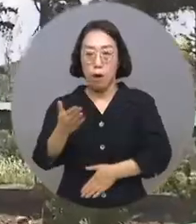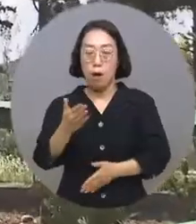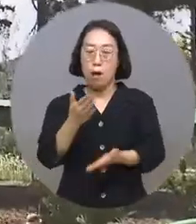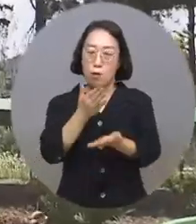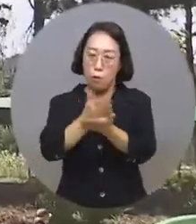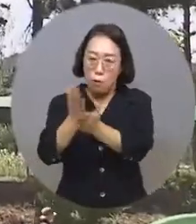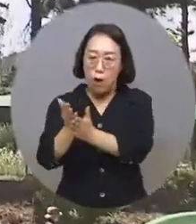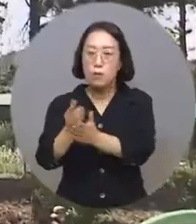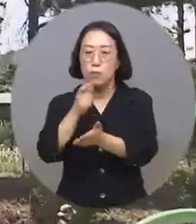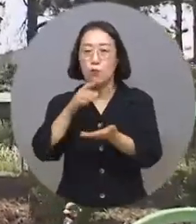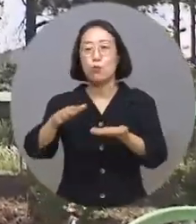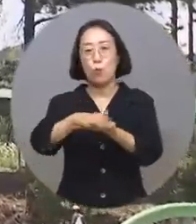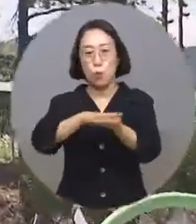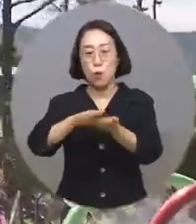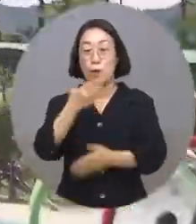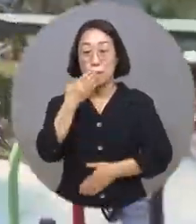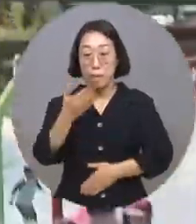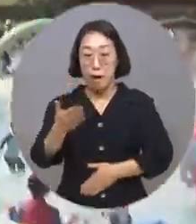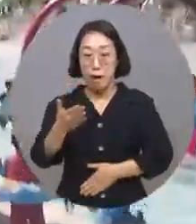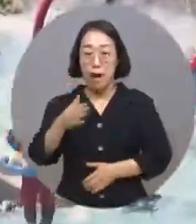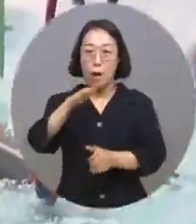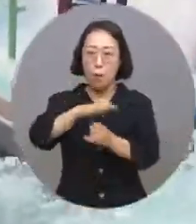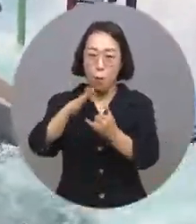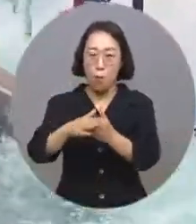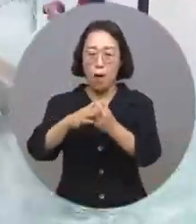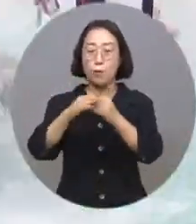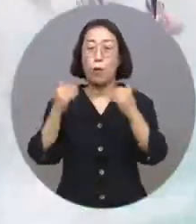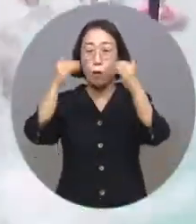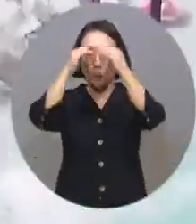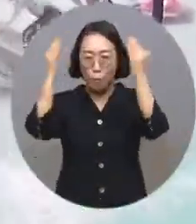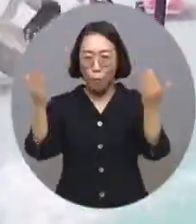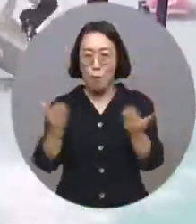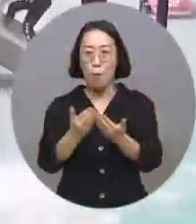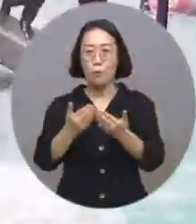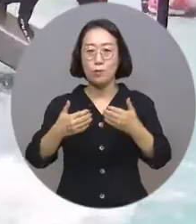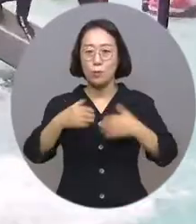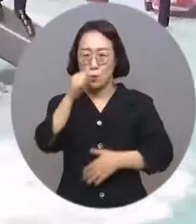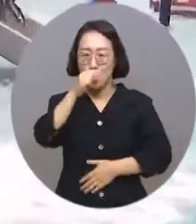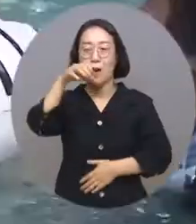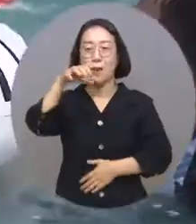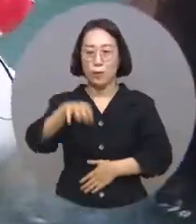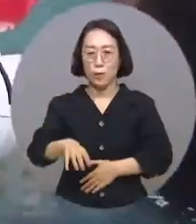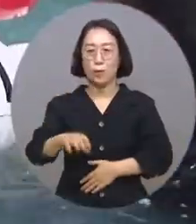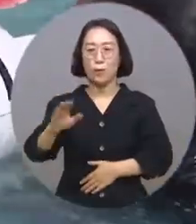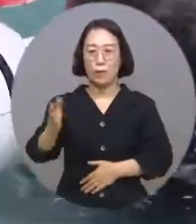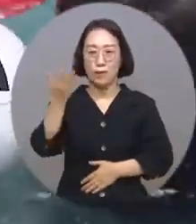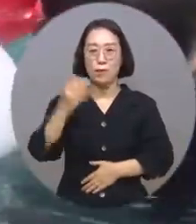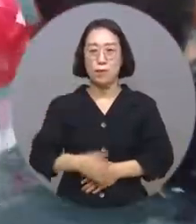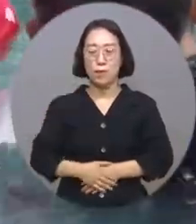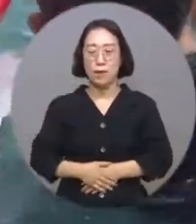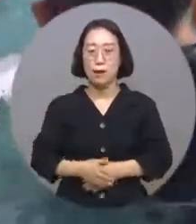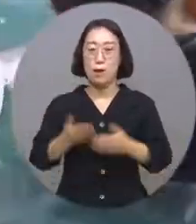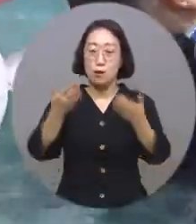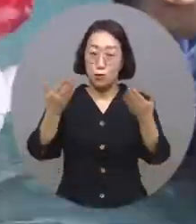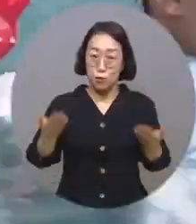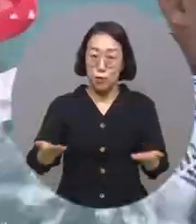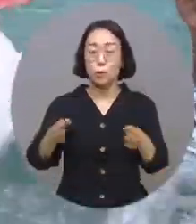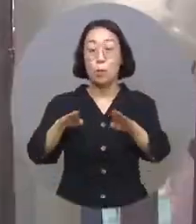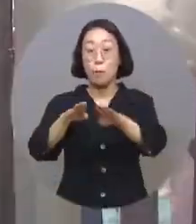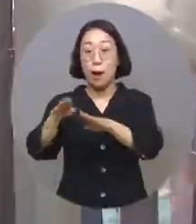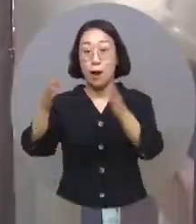물놀이 시설로 시민들과 어린이들의 무더위 쉼터로 큰 사랑을 받고 있습니다. 휴가철과 여름방학을